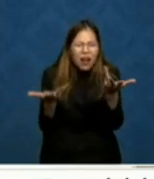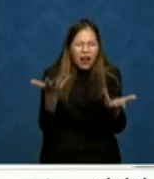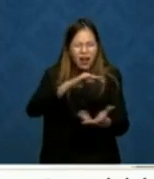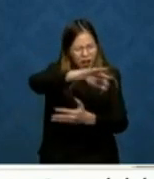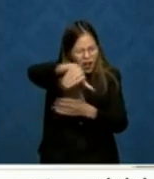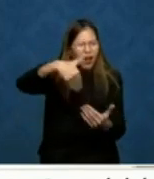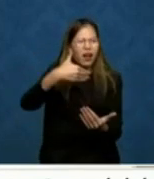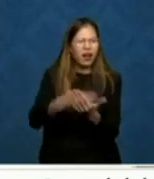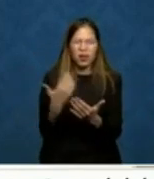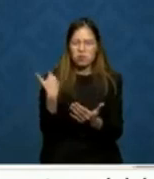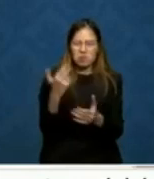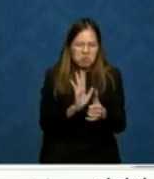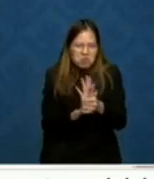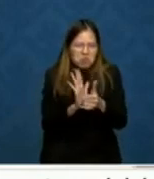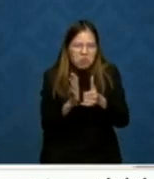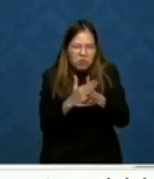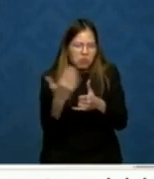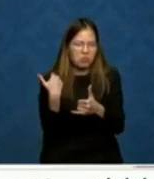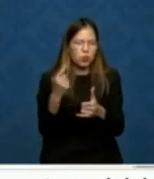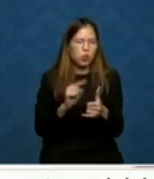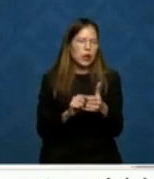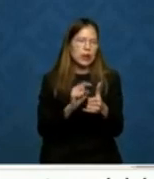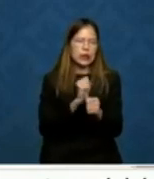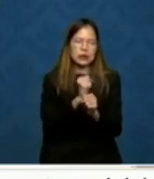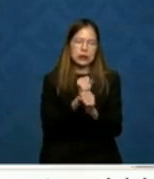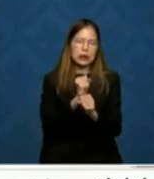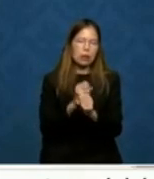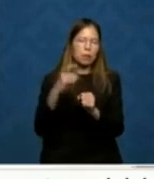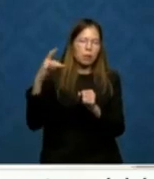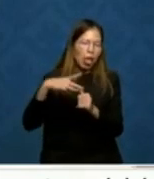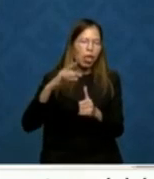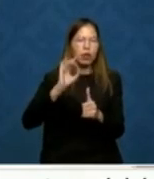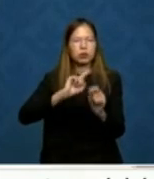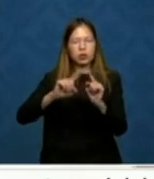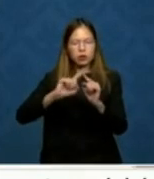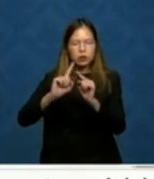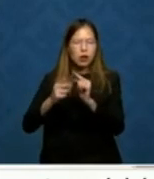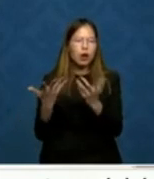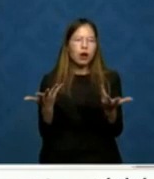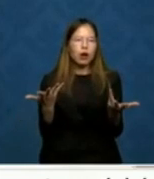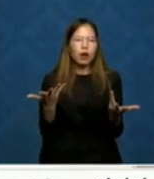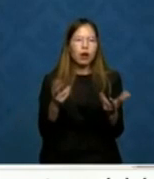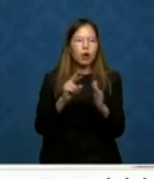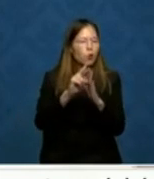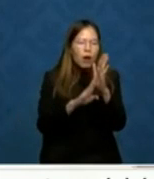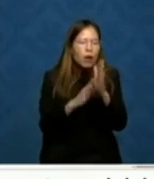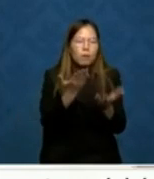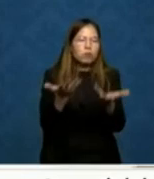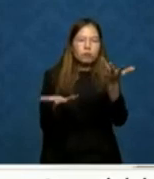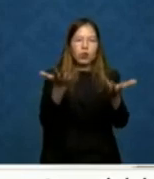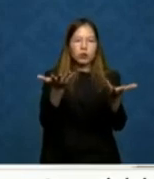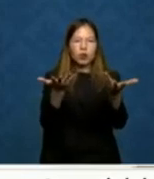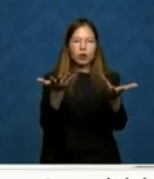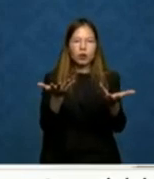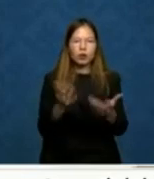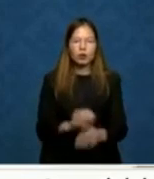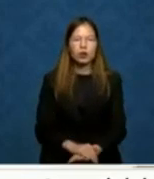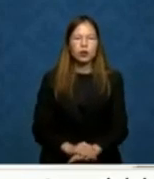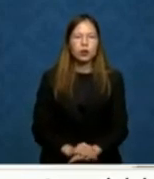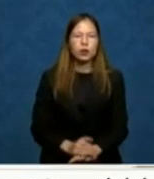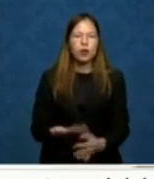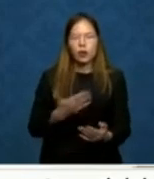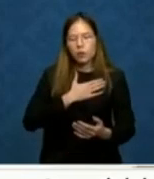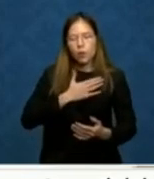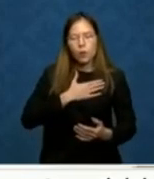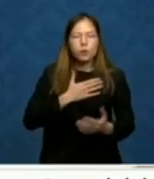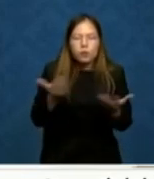ทั้งอาจจะตกเป็นเหยื่อหรือผู้เสียหายจากการถูกละเมิดทางเพศไม่ว่าจะเป็นรูปแบบใดๆก็แล้วแต่ฉะนั้นผมสนับสนุน